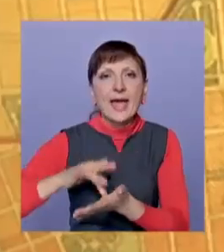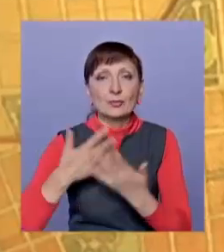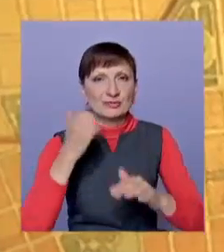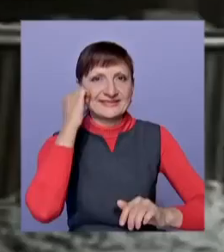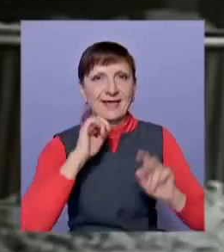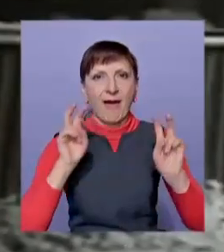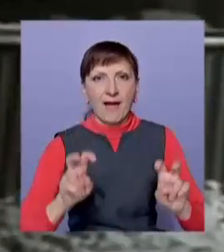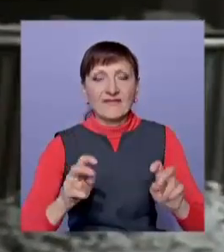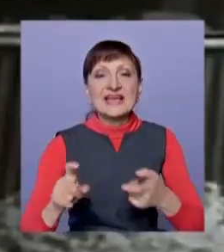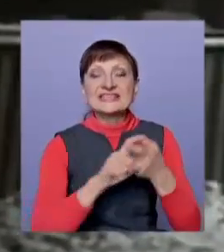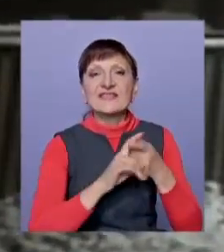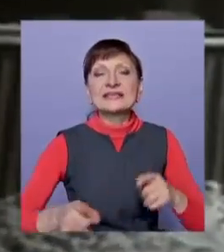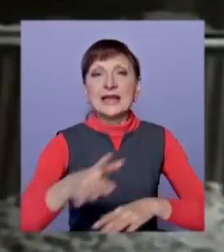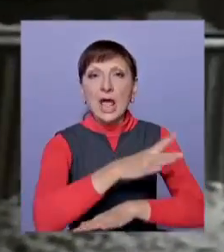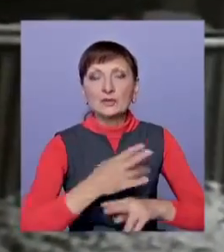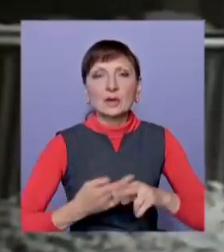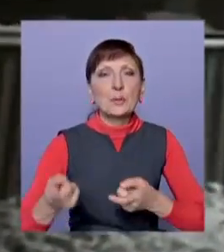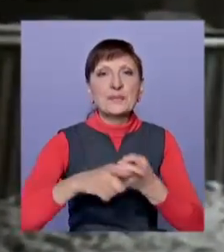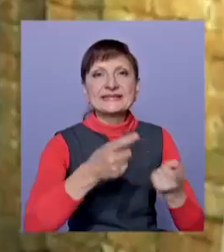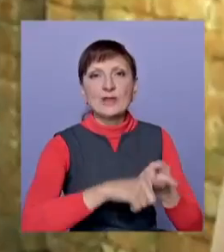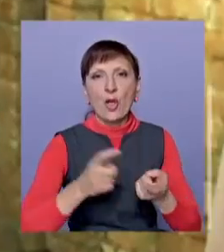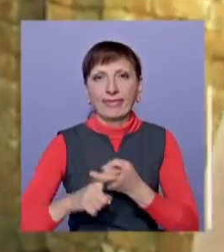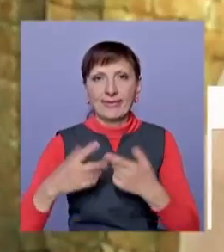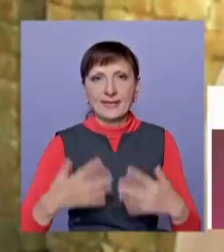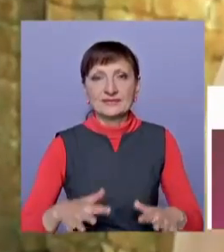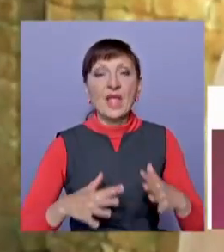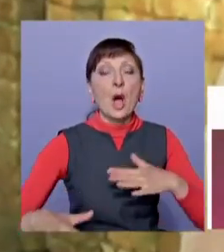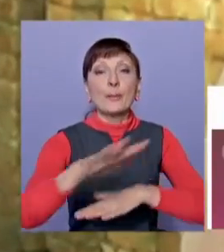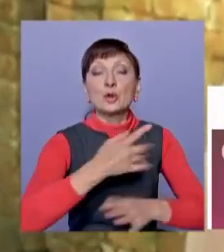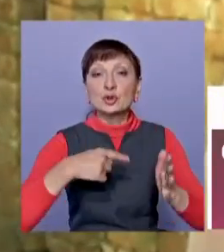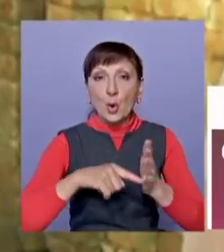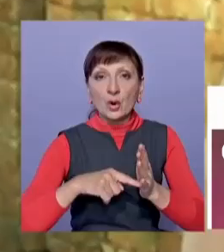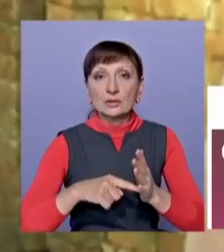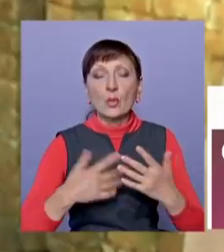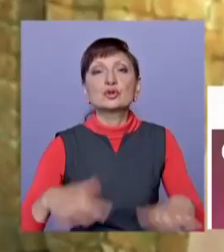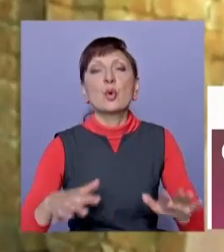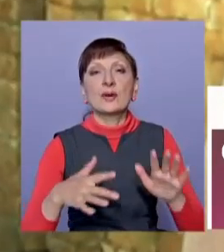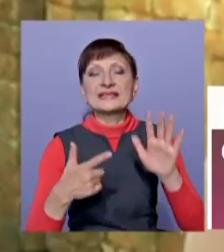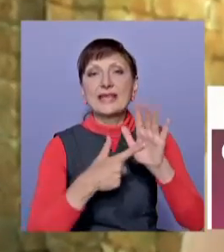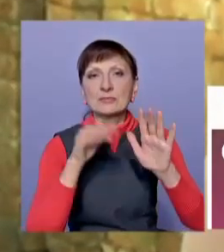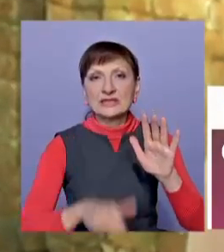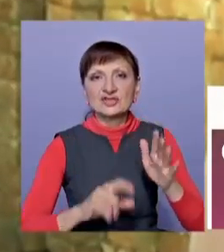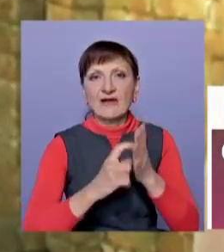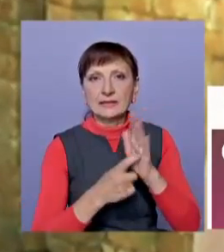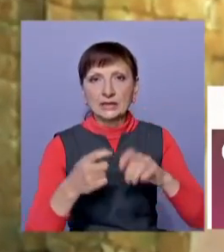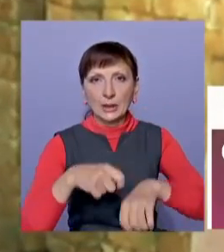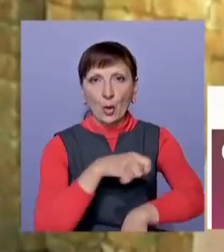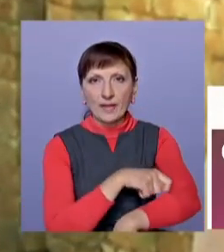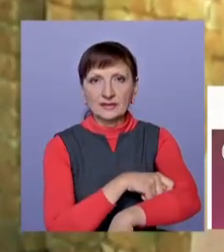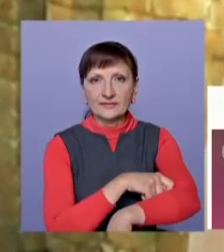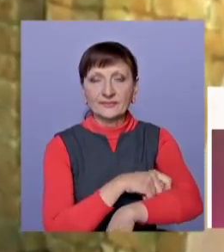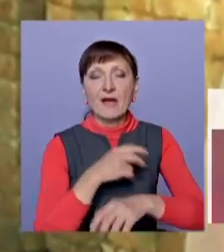старого, его связь с районами, которые присоединились. Площадь города вот сейчас у нас около 7 тысяч квадратных километров,